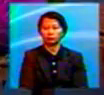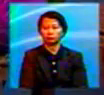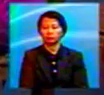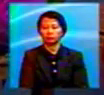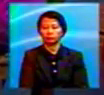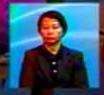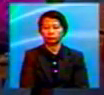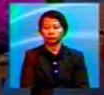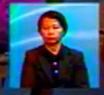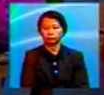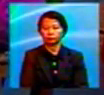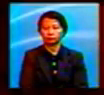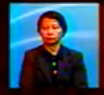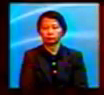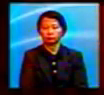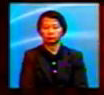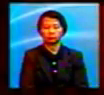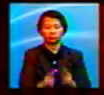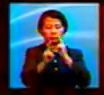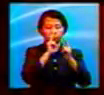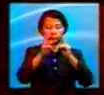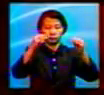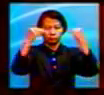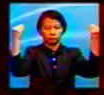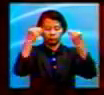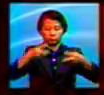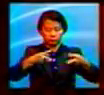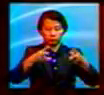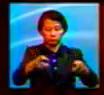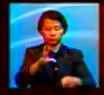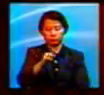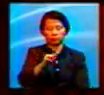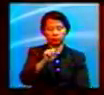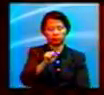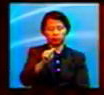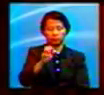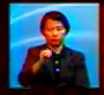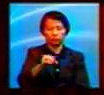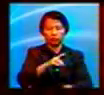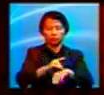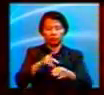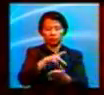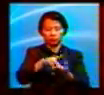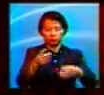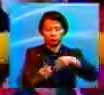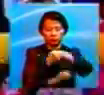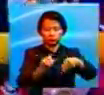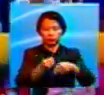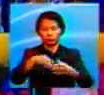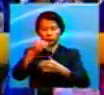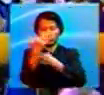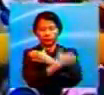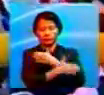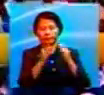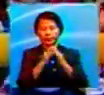Mempunyai makna besar. Berucap pada majlis perasmian MSEM 2014 di Pusat Transformasi Luar Bandar RTC